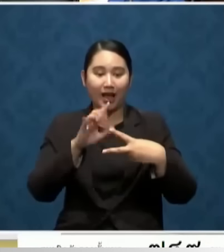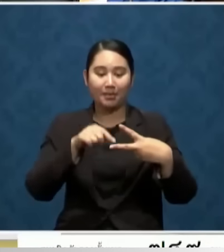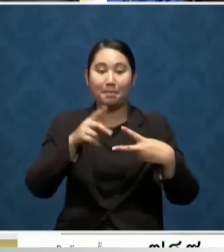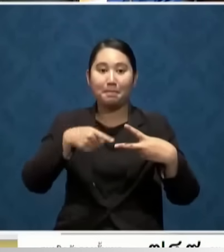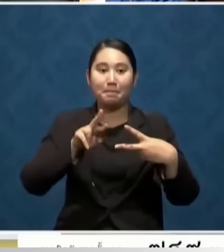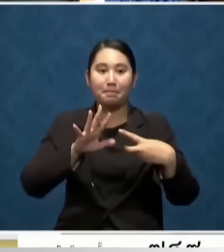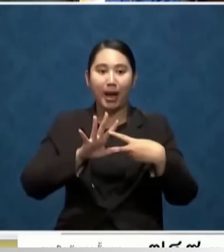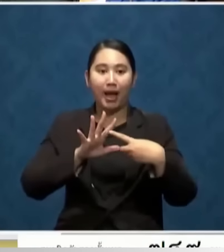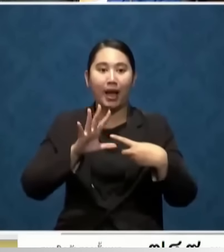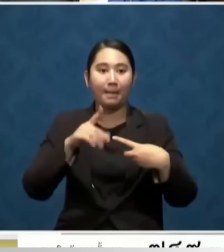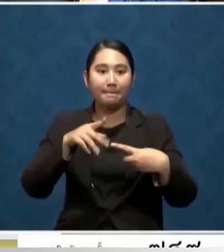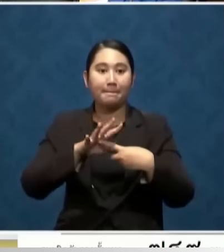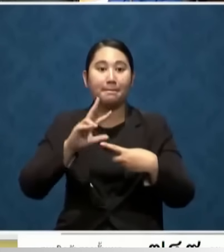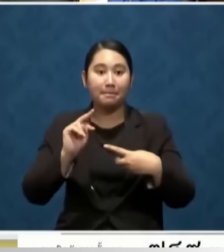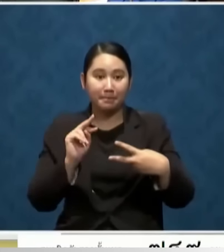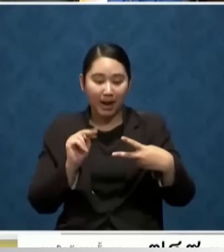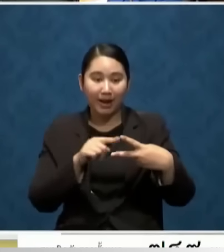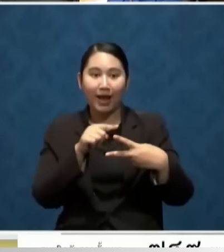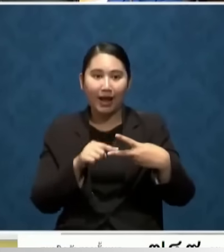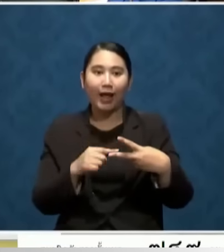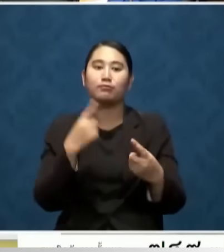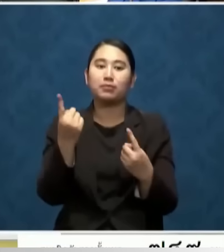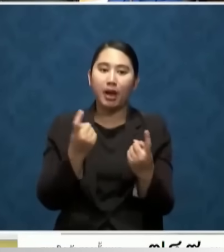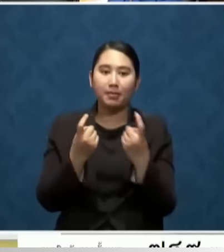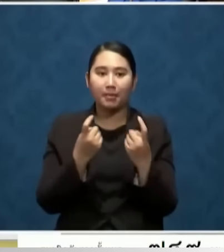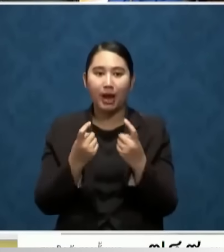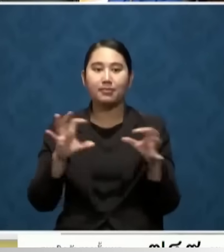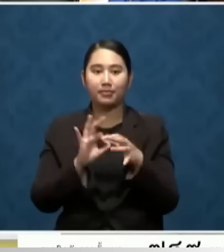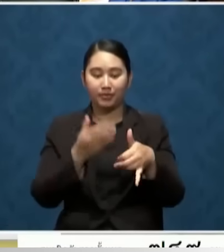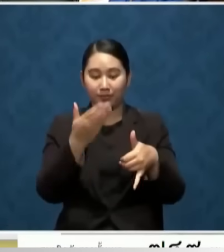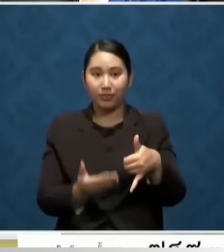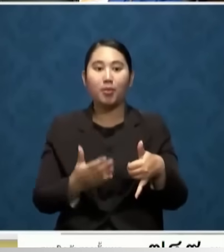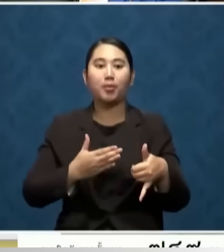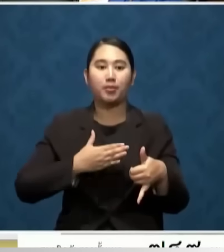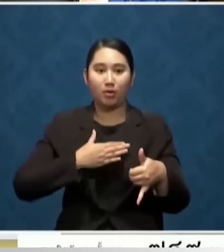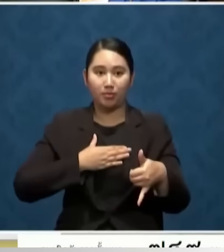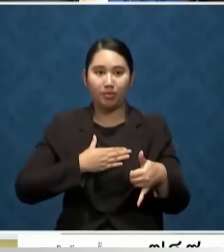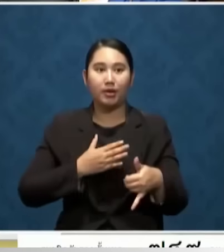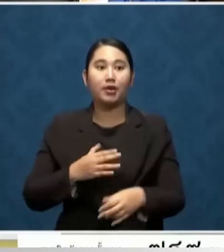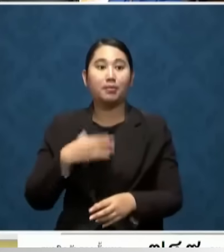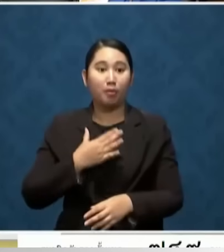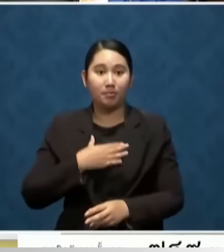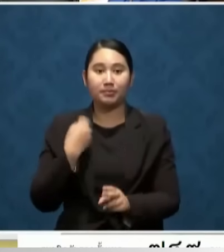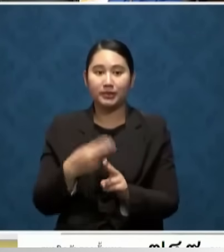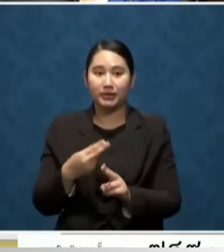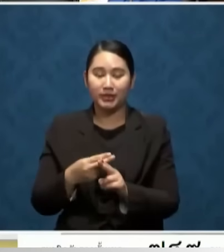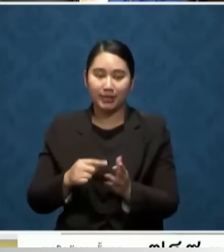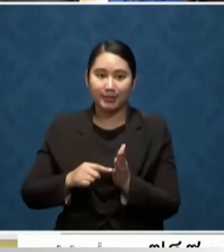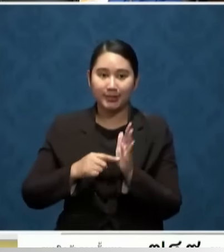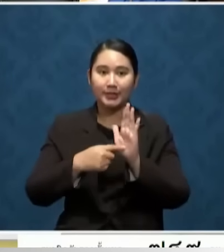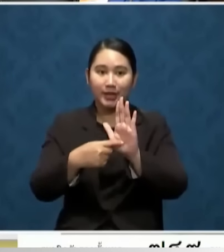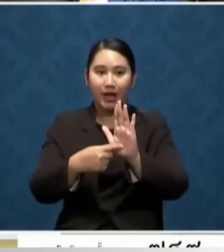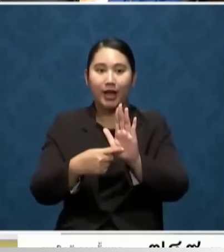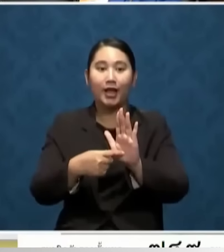ที่ได้อภิปรายนะครับสอบถามหลายๆเรื่องเกี่ยวกับคุณสมบัติของผมในฐานะผู้ที่ถูกเสนอเป็นนายกรัฐมนตรีคน